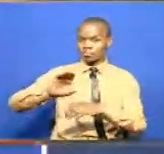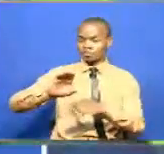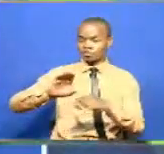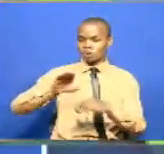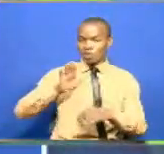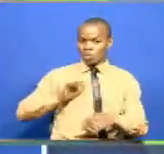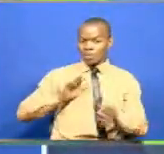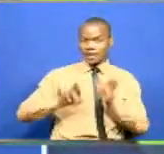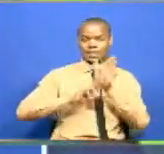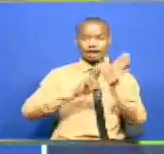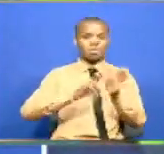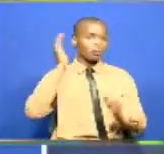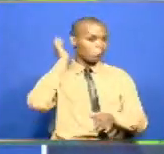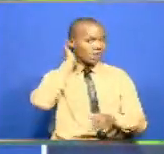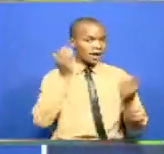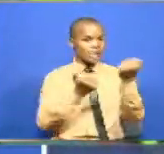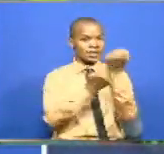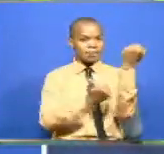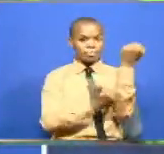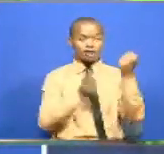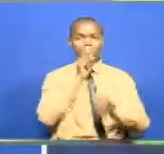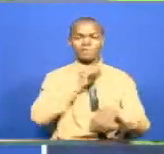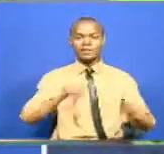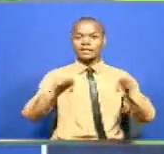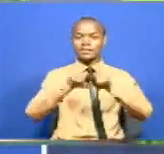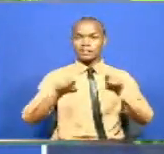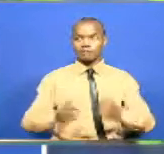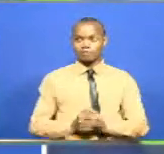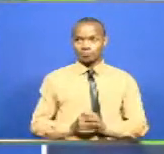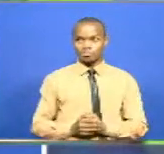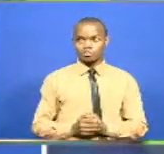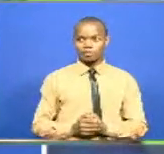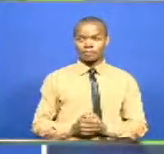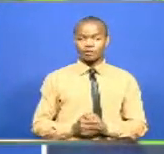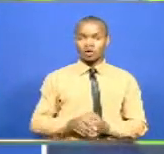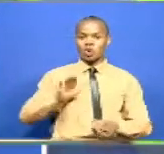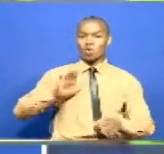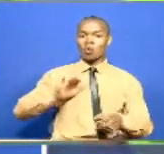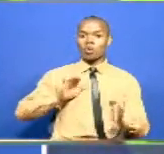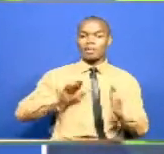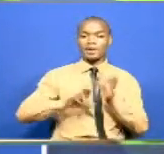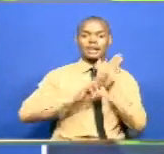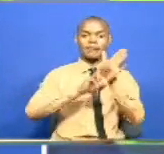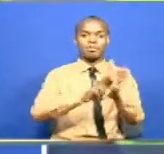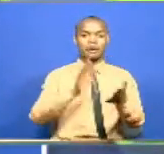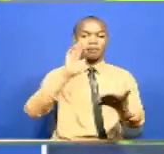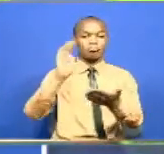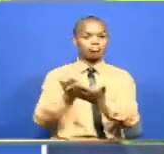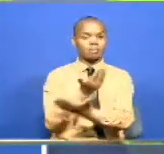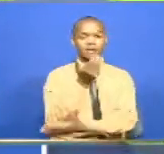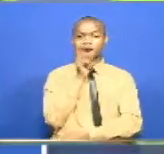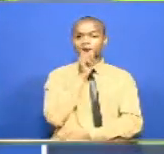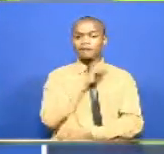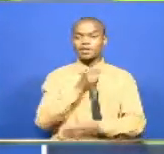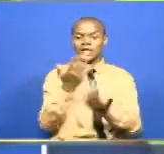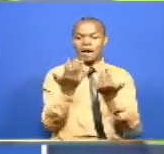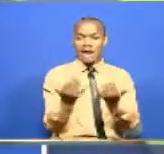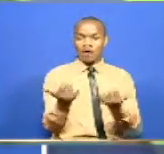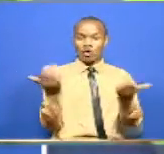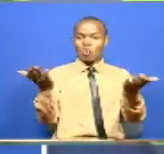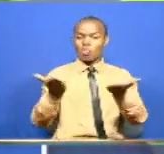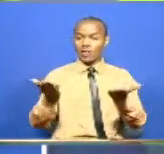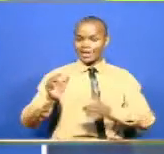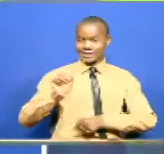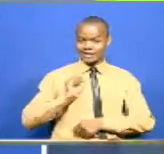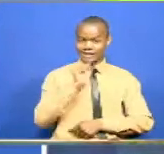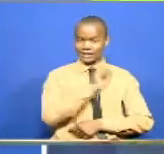Shege. Jambo ambalo limetufikia ni kwamba ametoa kiti cha kina mama katika bunge kile cha women rep na wamepeleka senate, ambapo sasa